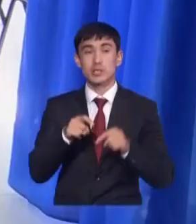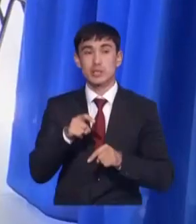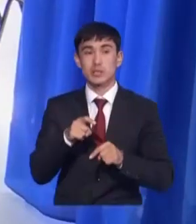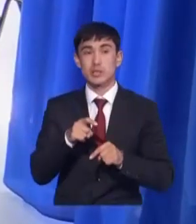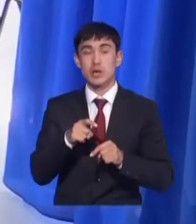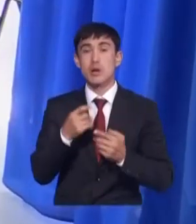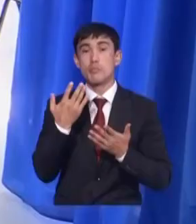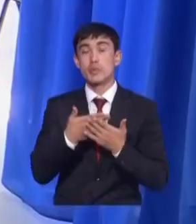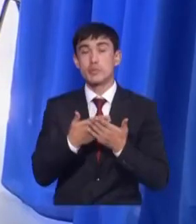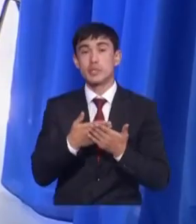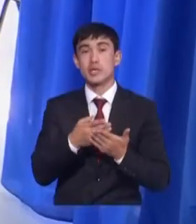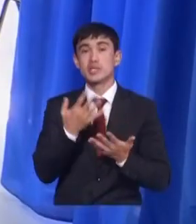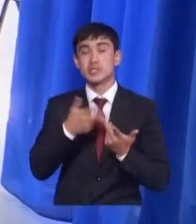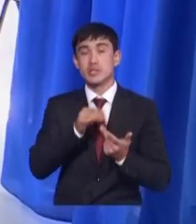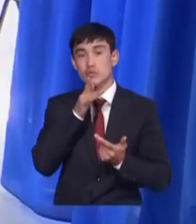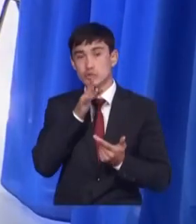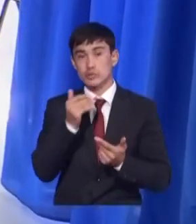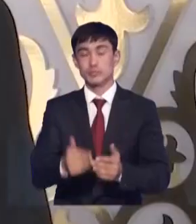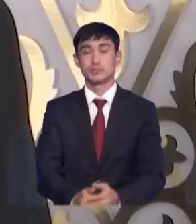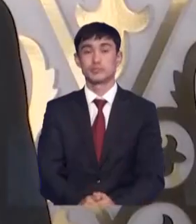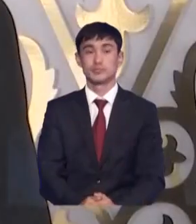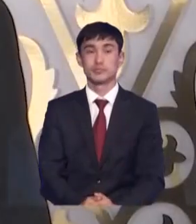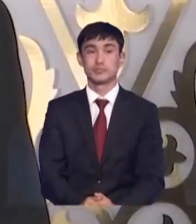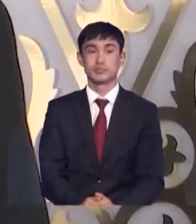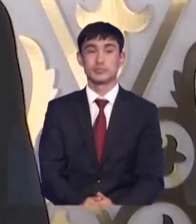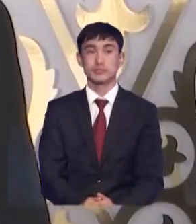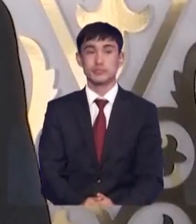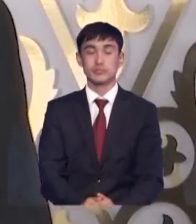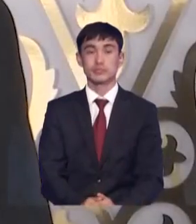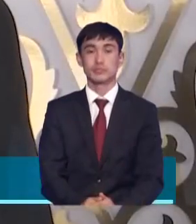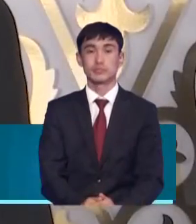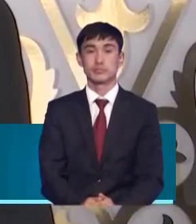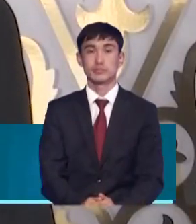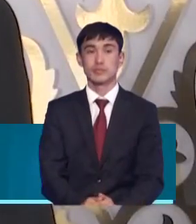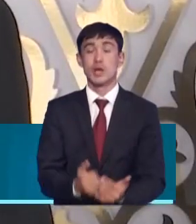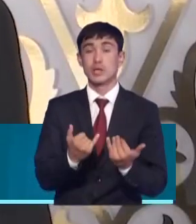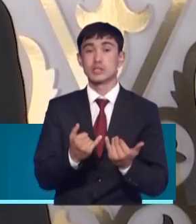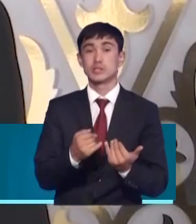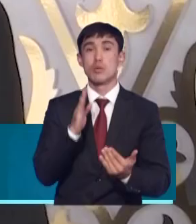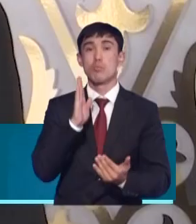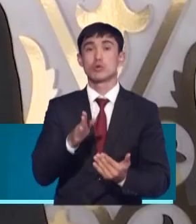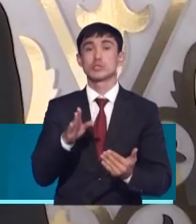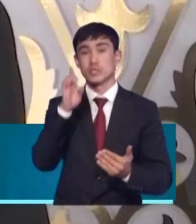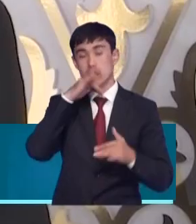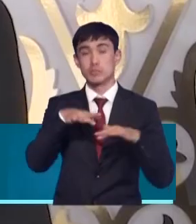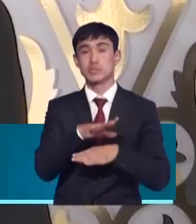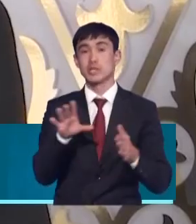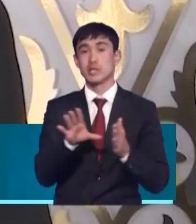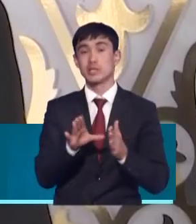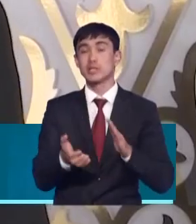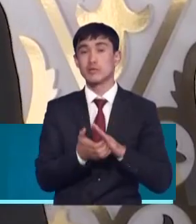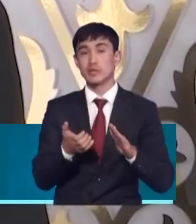дені орта буын жастағы азаматтар екен. Қазіргі болашақтағы еліміздің энергетикасы